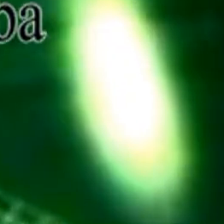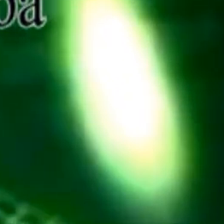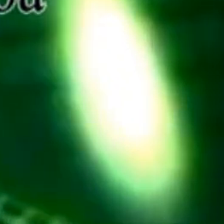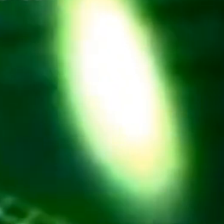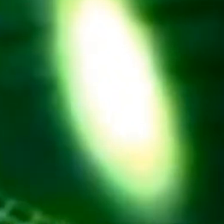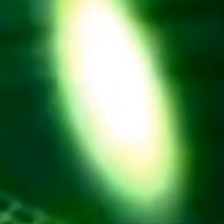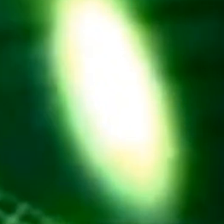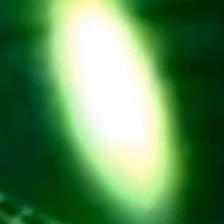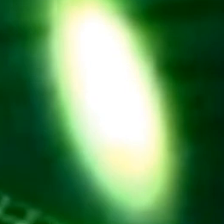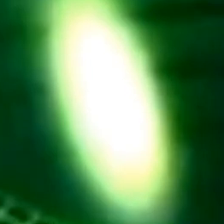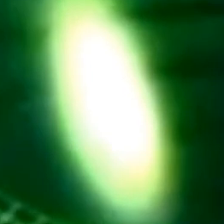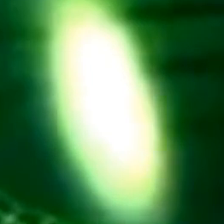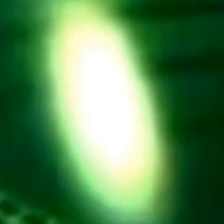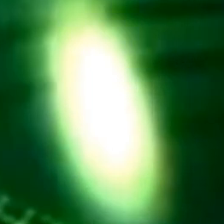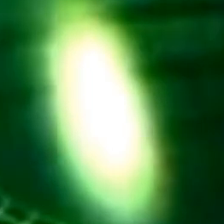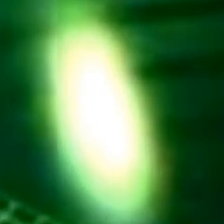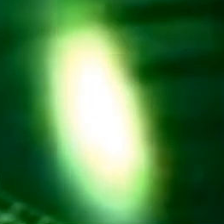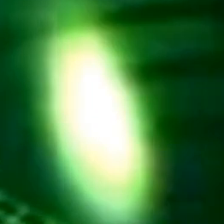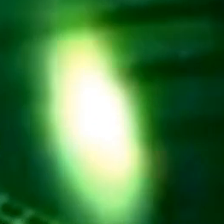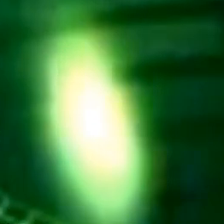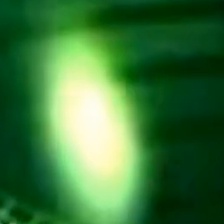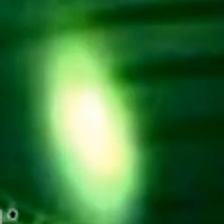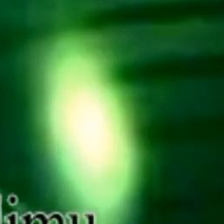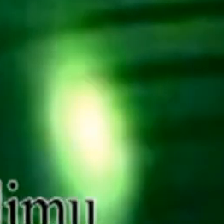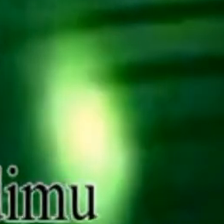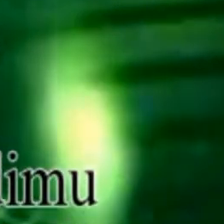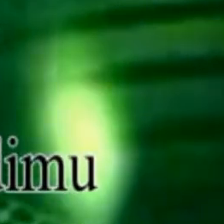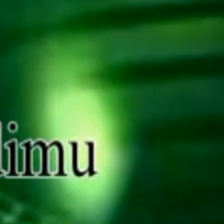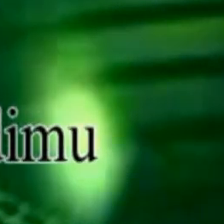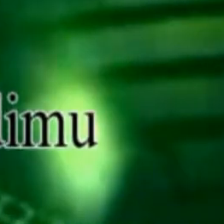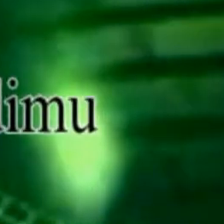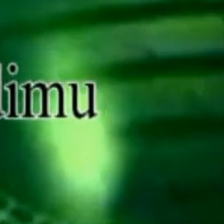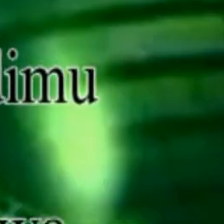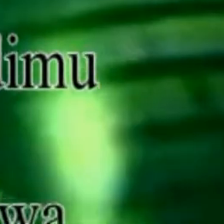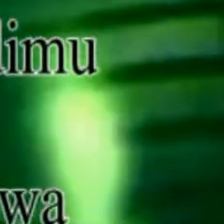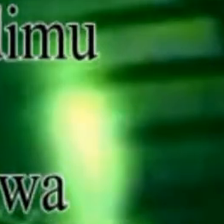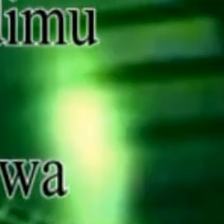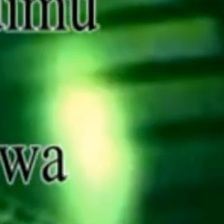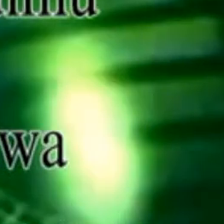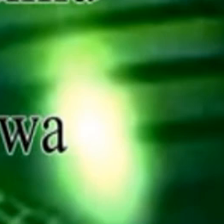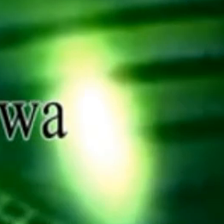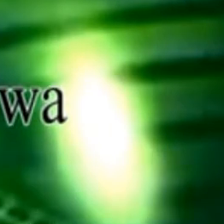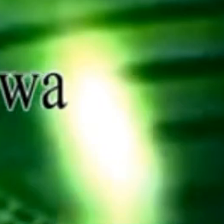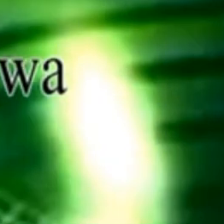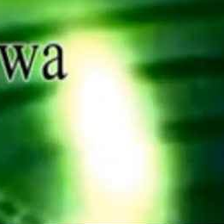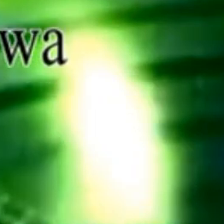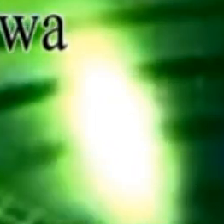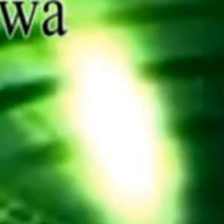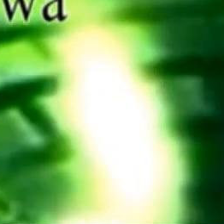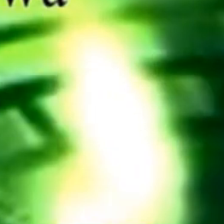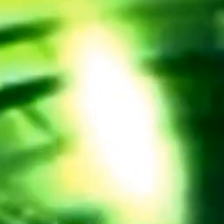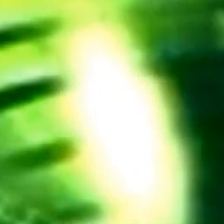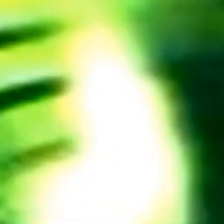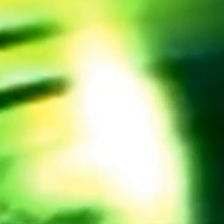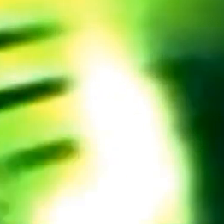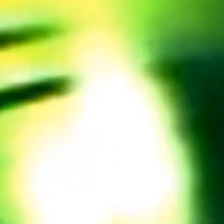matinyarara emwe tenzi wenyanza tenzi ndi